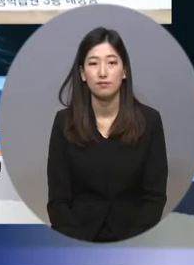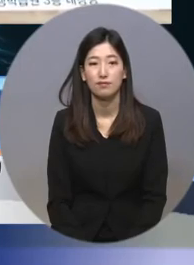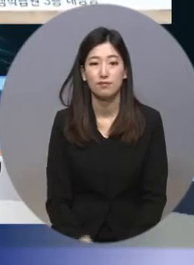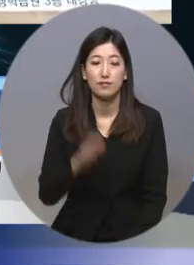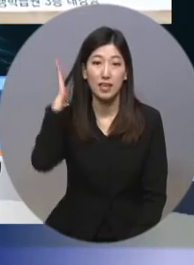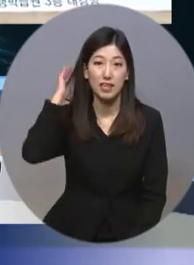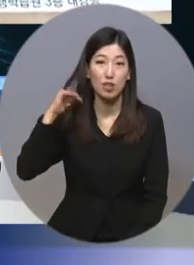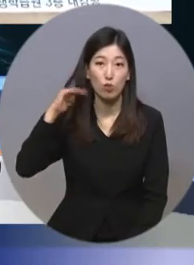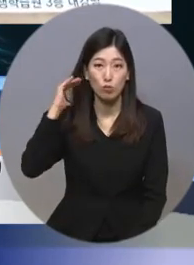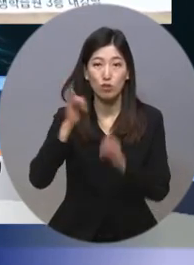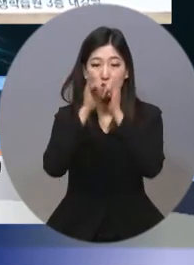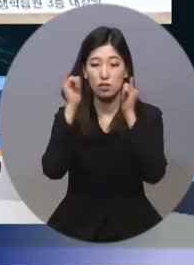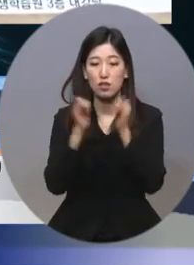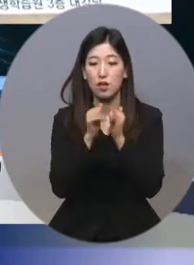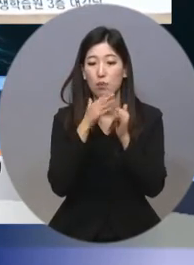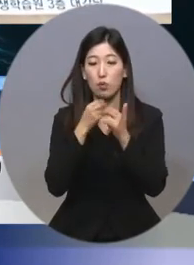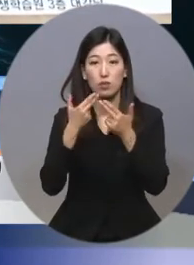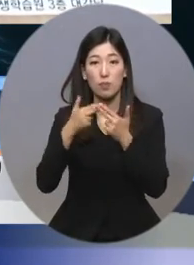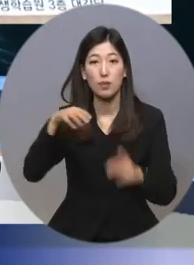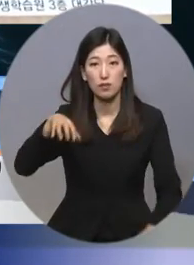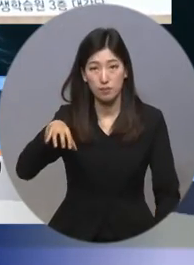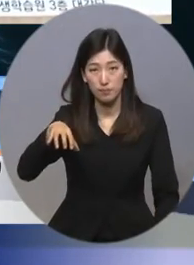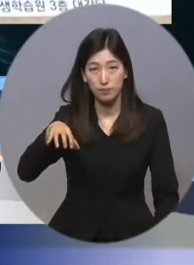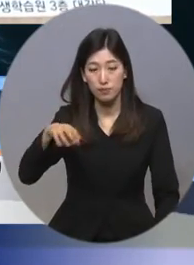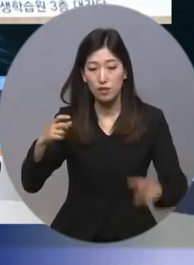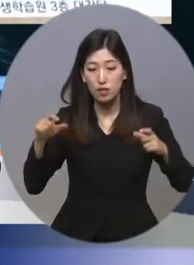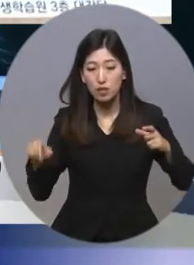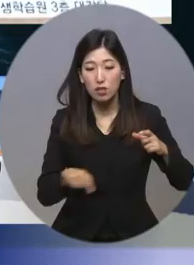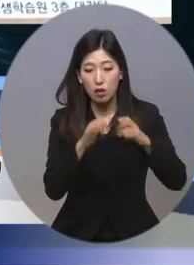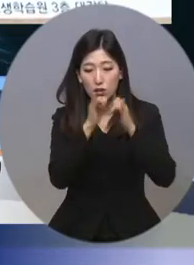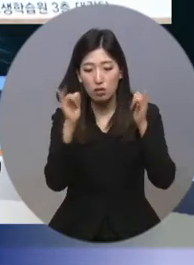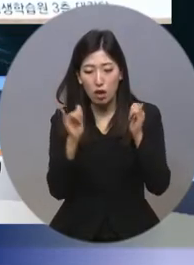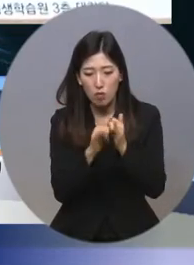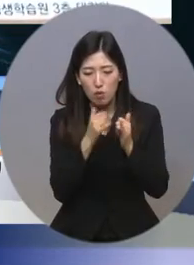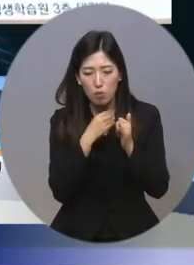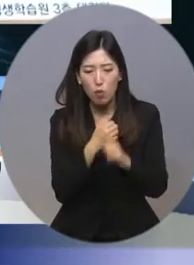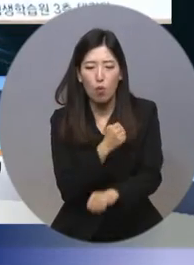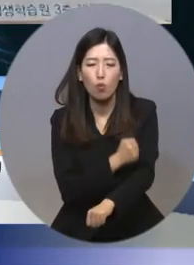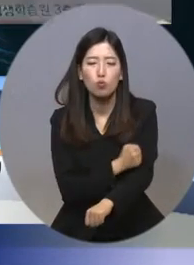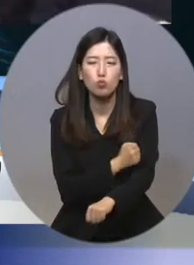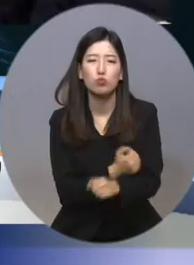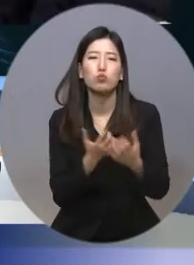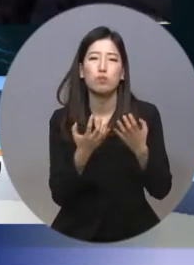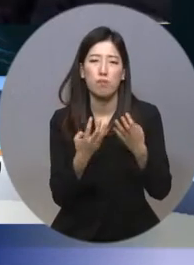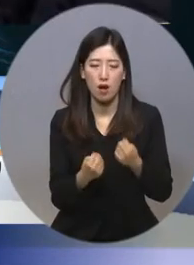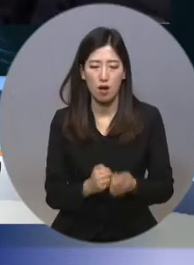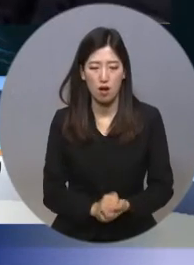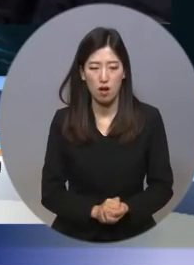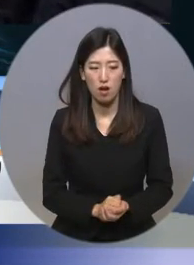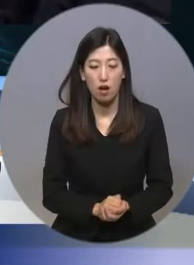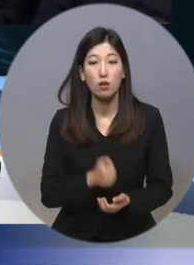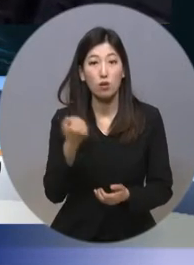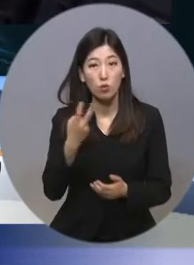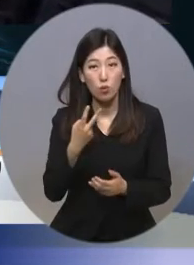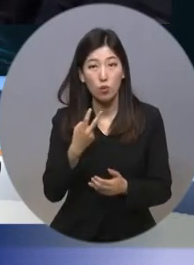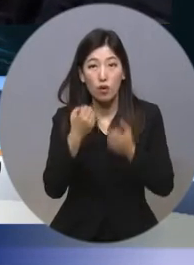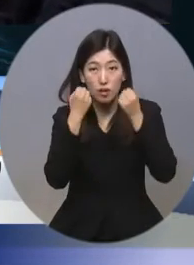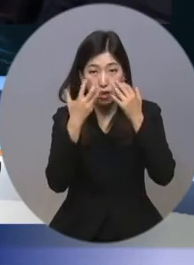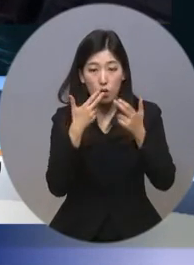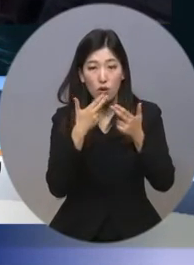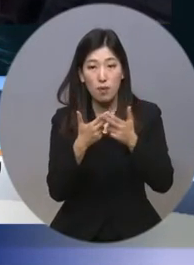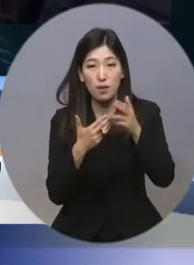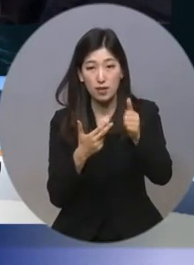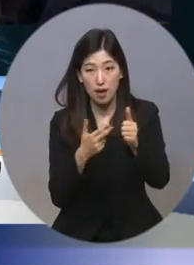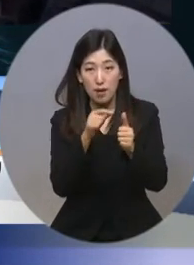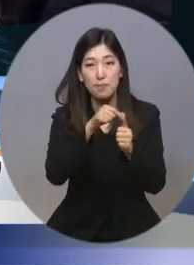의정부 사회복지사협회 가 지역의 사회복지사 노고를 격려하고 차기 지도자 를 선출하는 자리를 가졌습니다